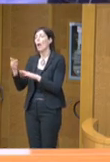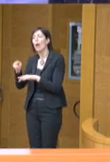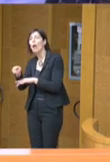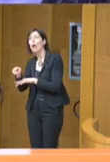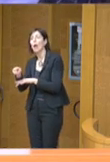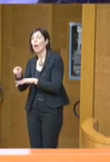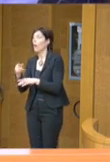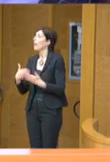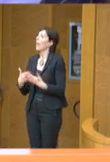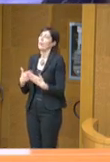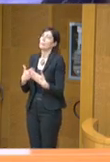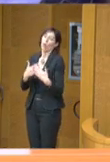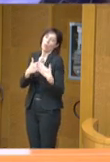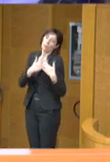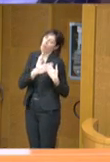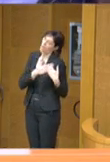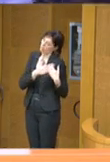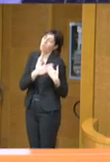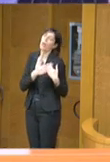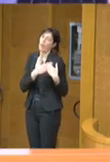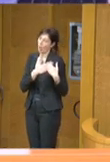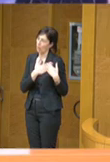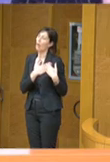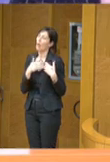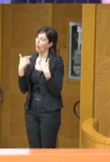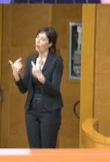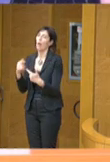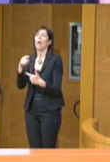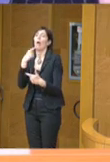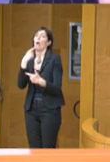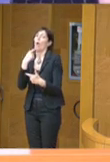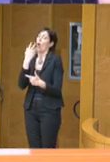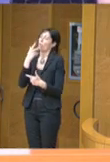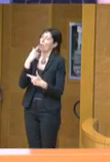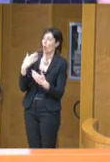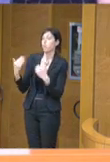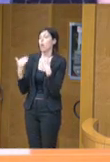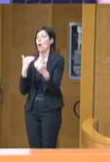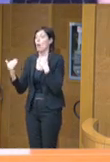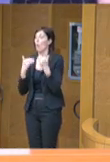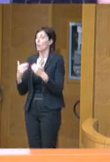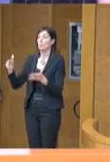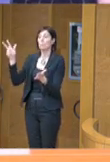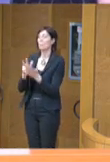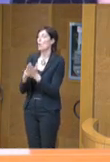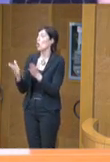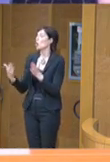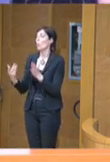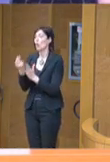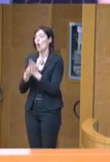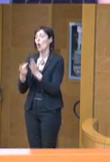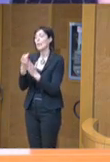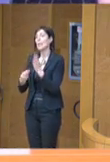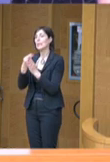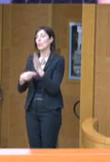la responsabilizzazione, e qui chiedo appunto al Parlamento di approvare rapidamente il disegno di legge proprio sulla